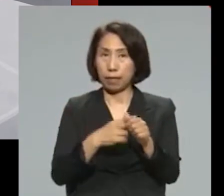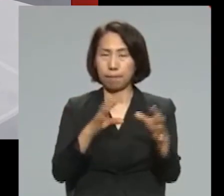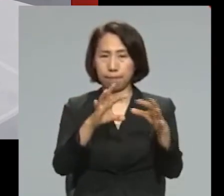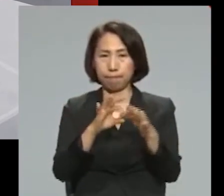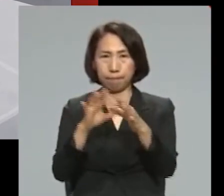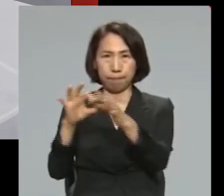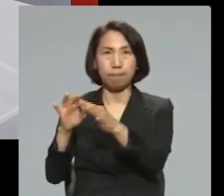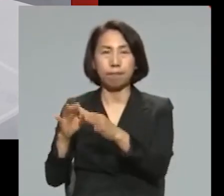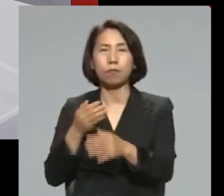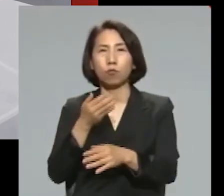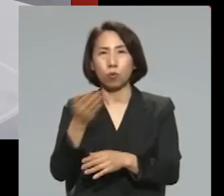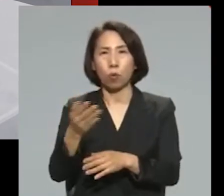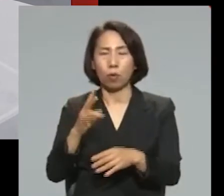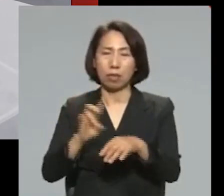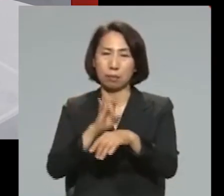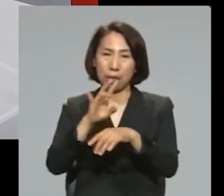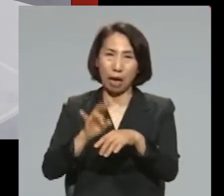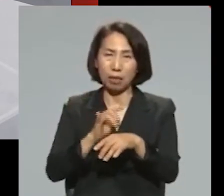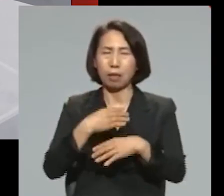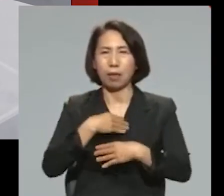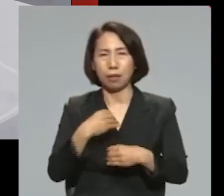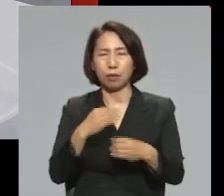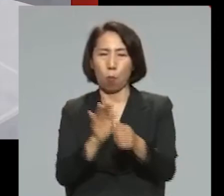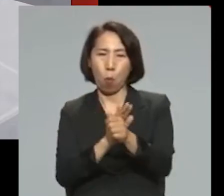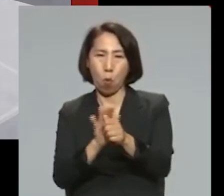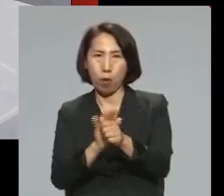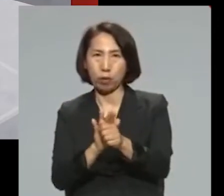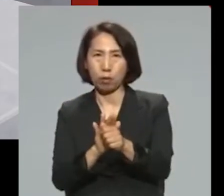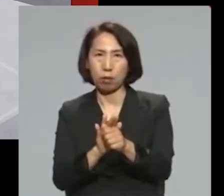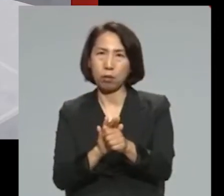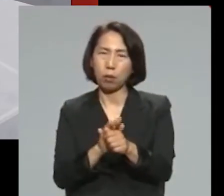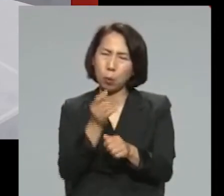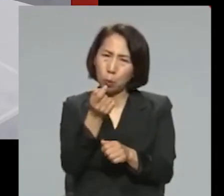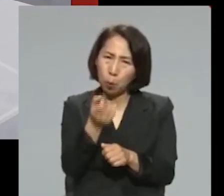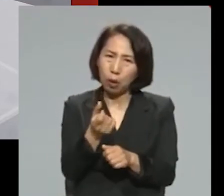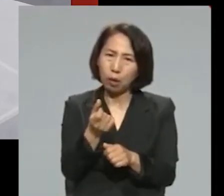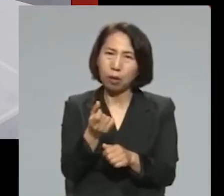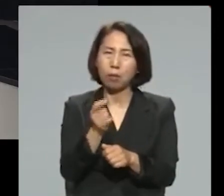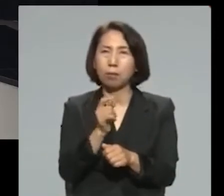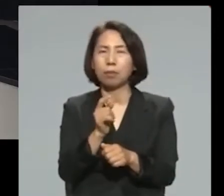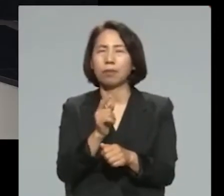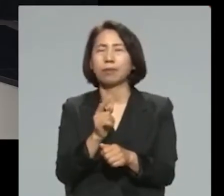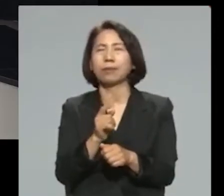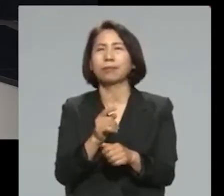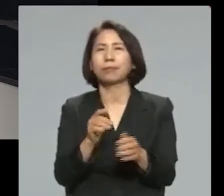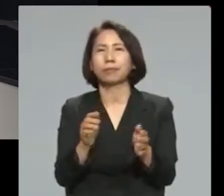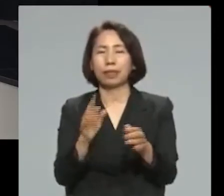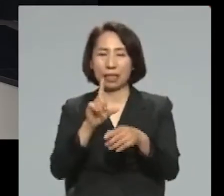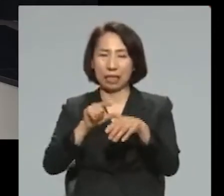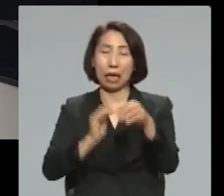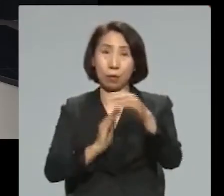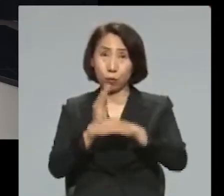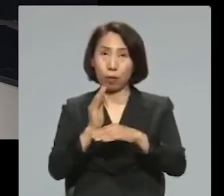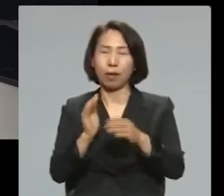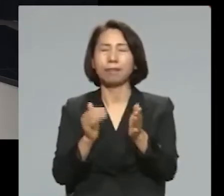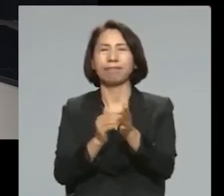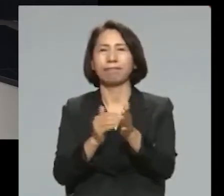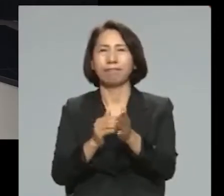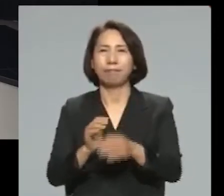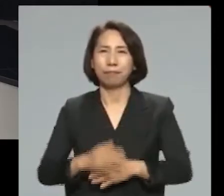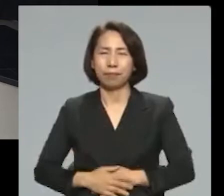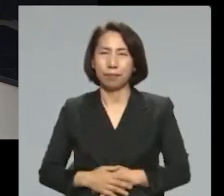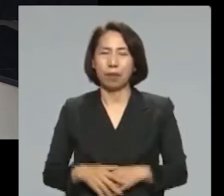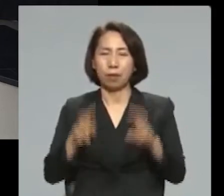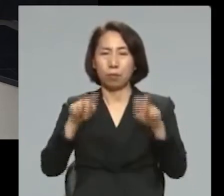24시간 안전케어 시스템을 확대해서 사소한 네, 발언 시간 다 됐습니다. 이번에